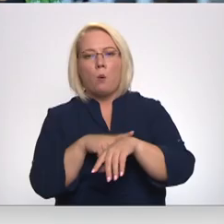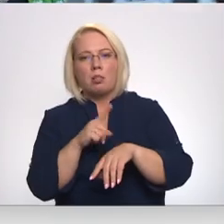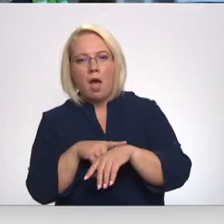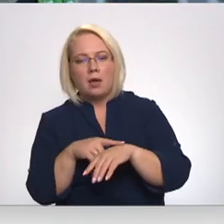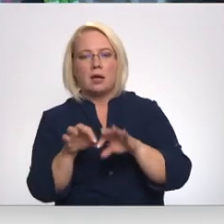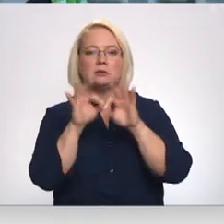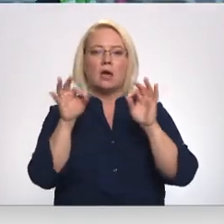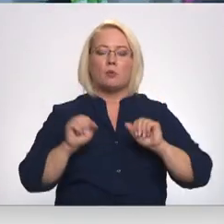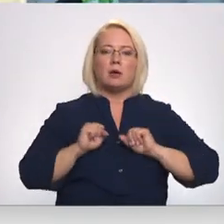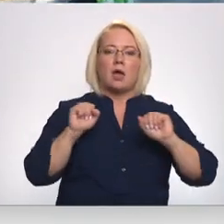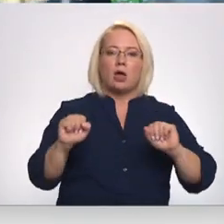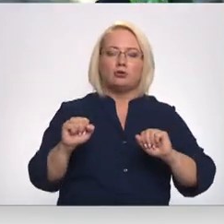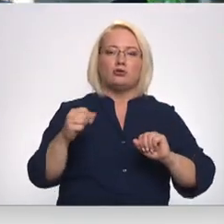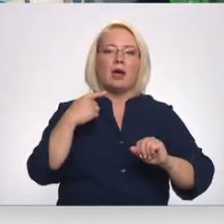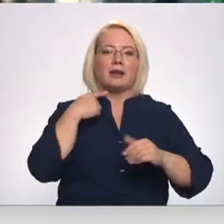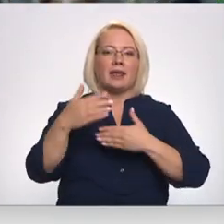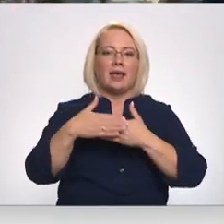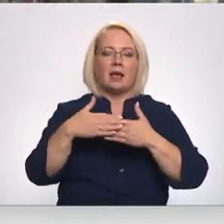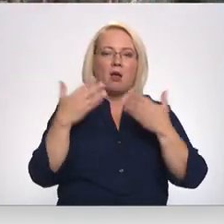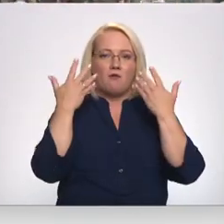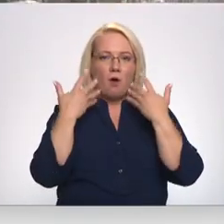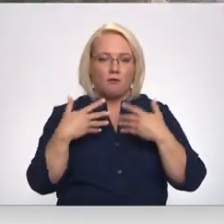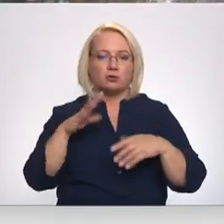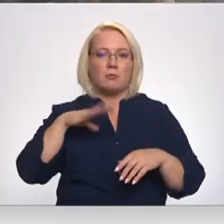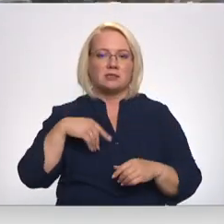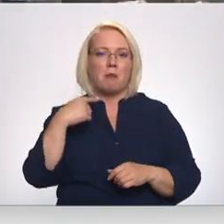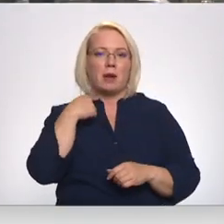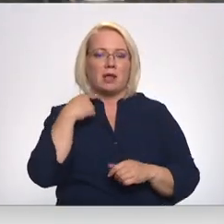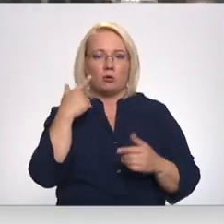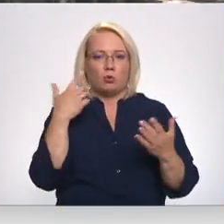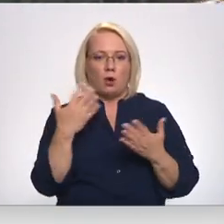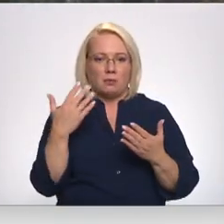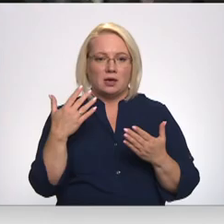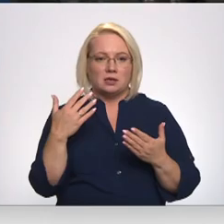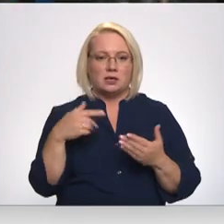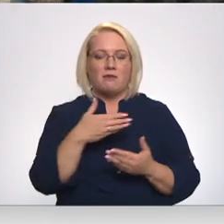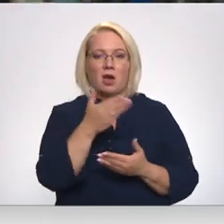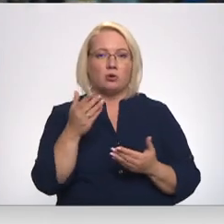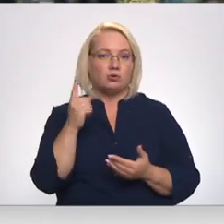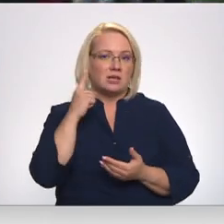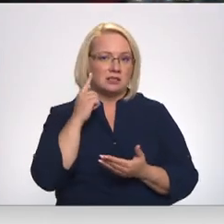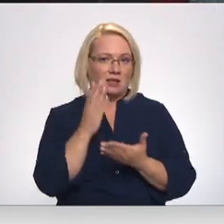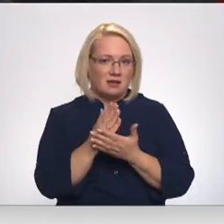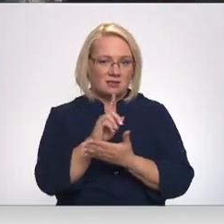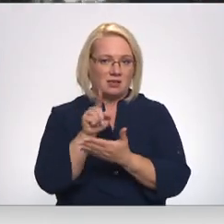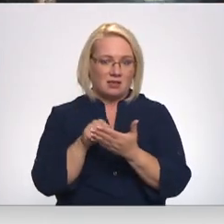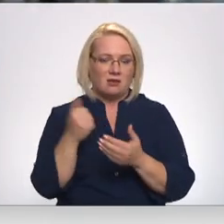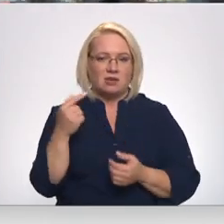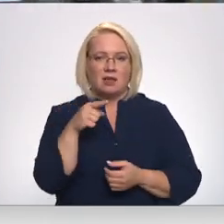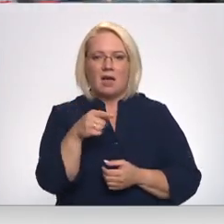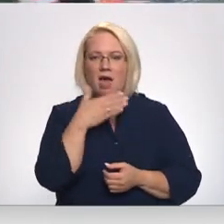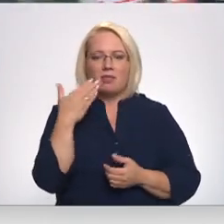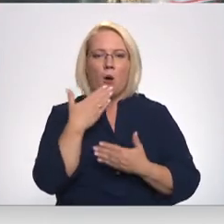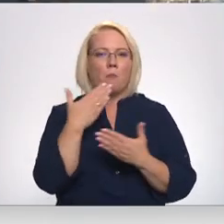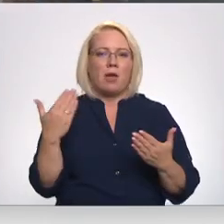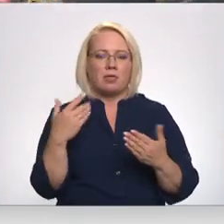sākumā jānodrošina pie Rīgas komforts, un tad mēs padomāsim par Rīgu. Diemžēl. Jūs tik sadzirdēt, ja jums ir? Jā, mēs tā nav pēdējā akcija, mēs to darīsim